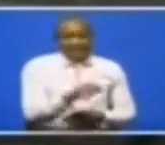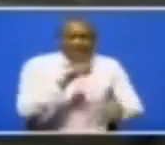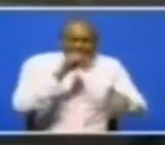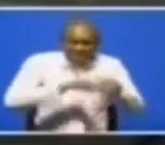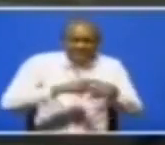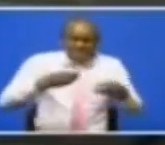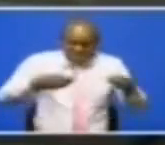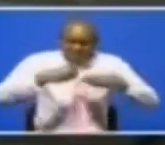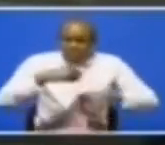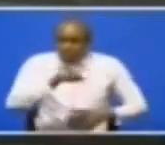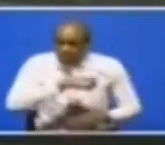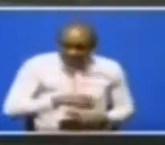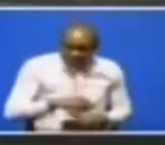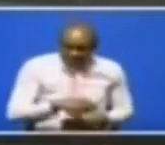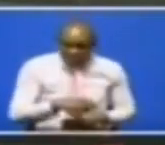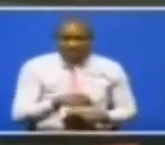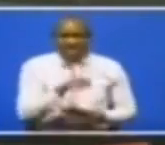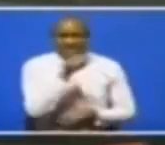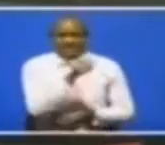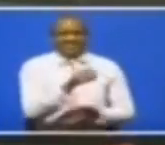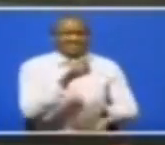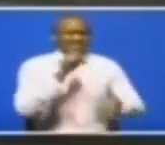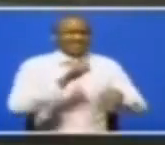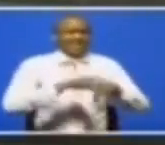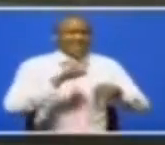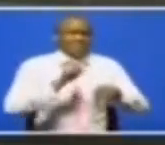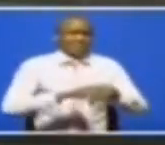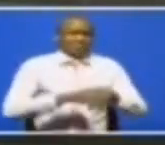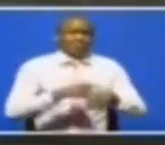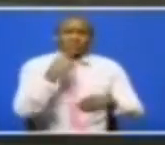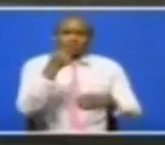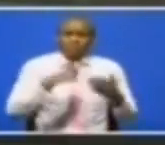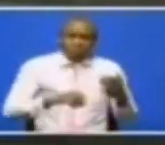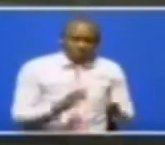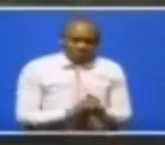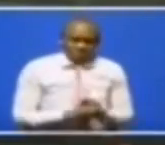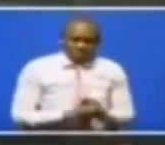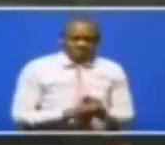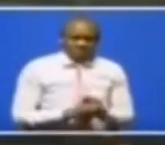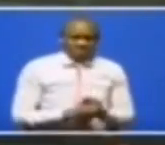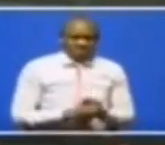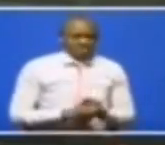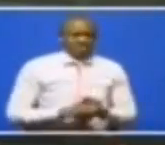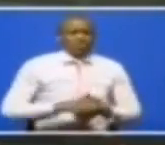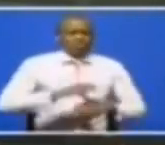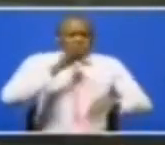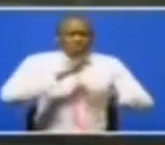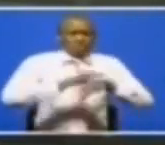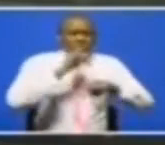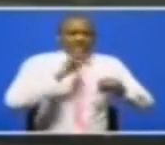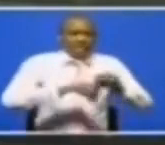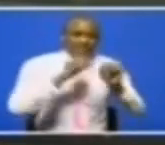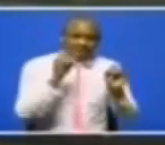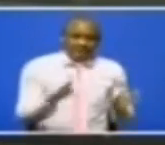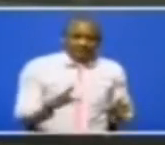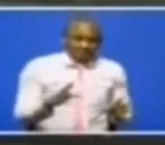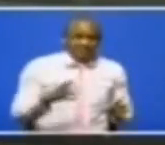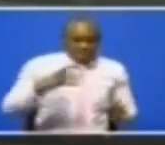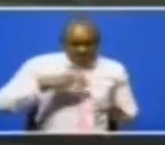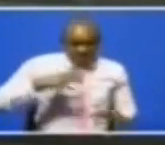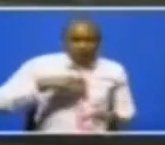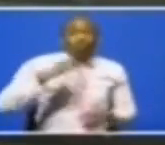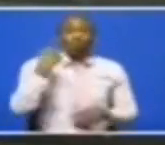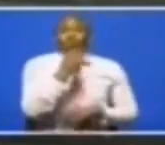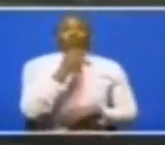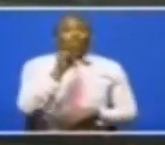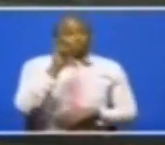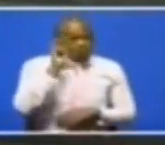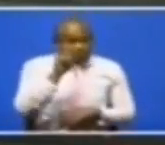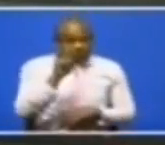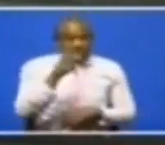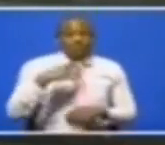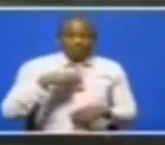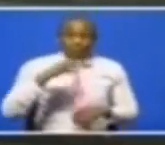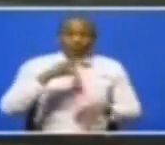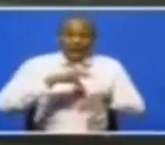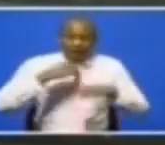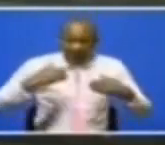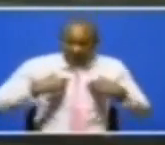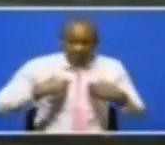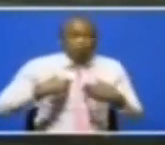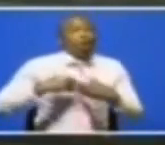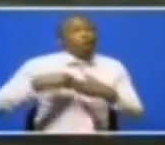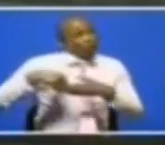tuliopewa sisi ni ule muda ambao tunaita sio prime, watu ambao wana fursa